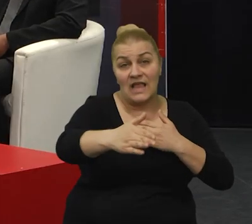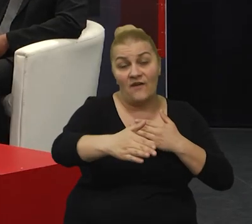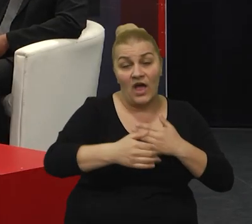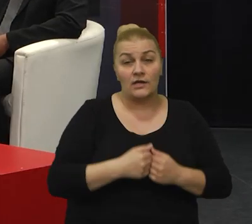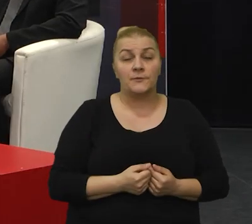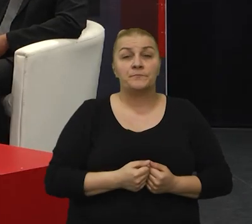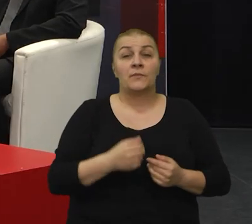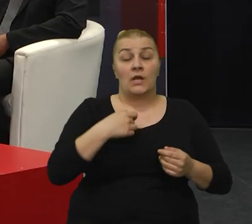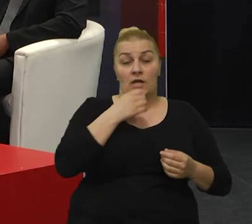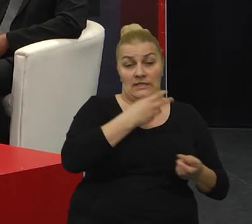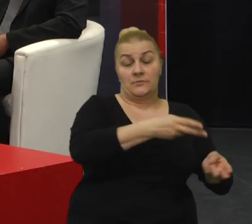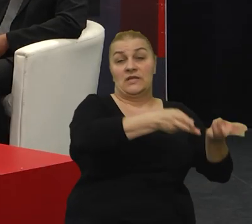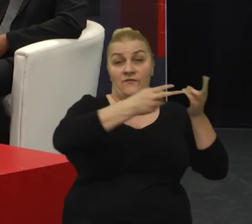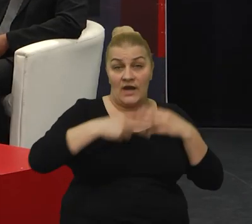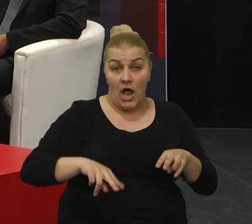vratio, automatski mi je